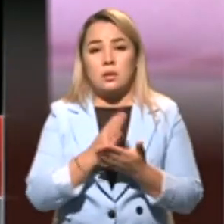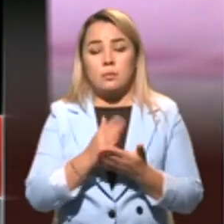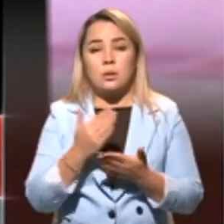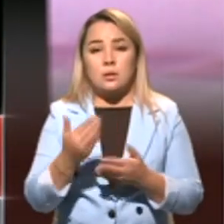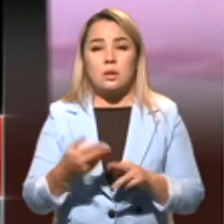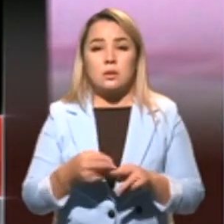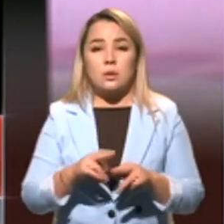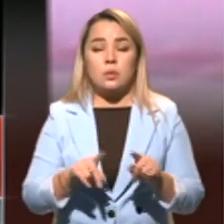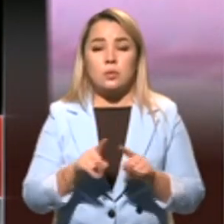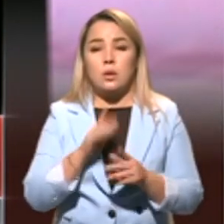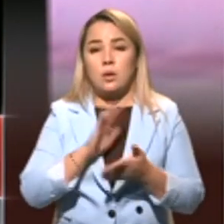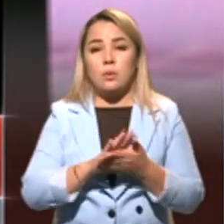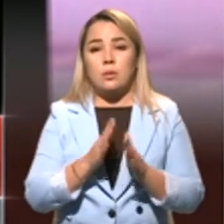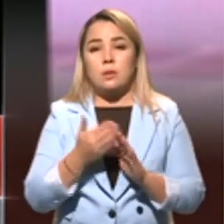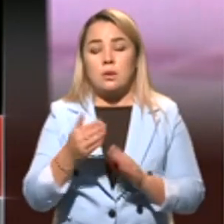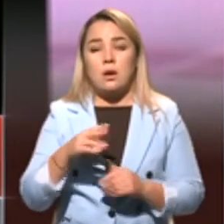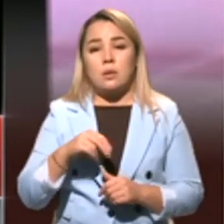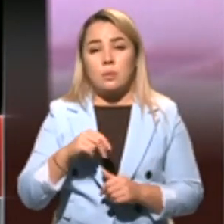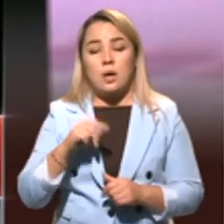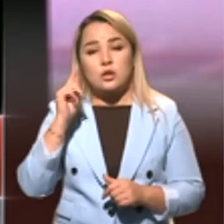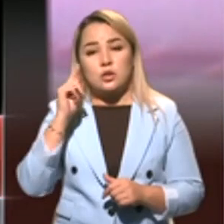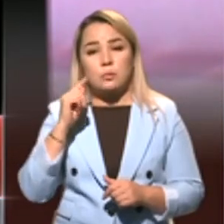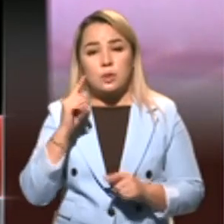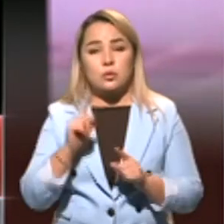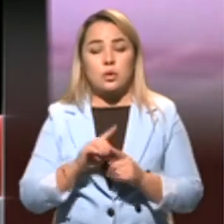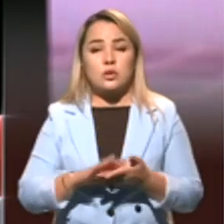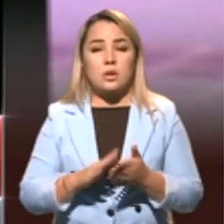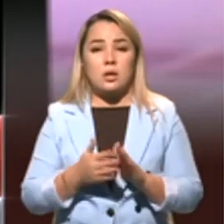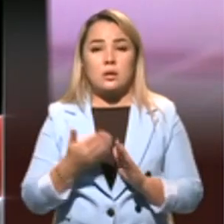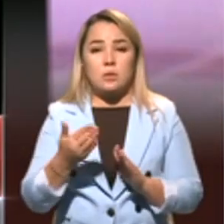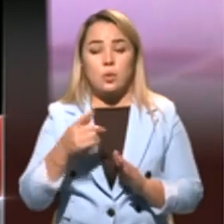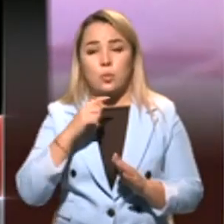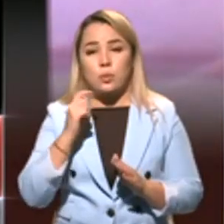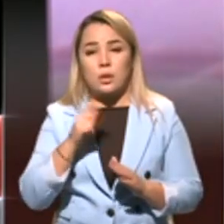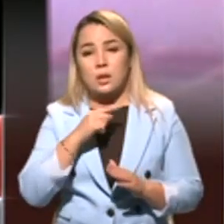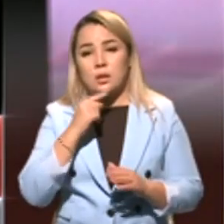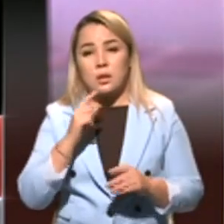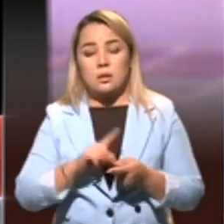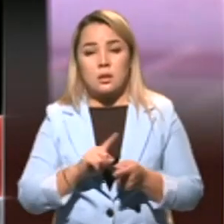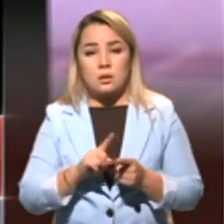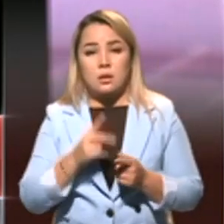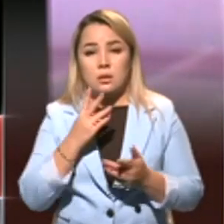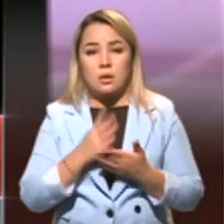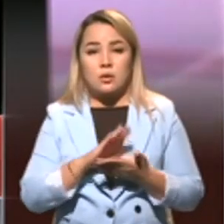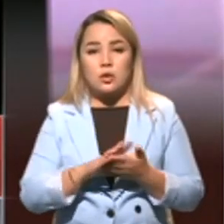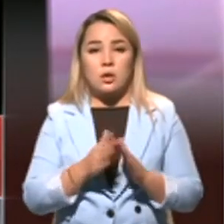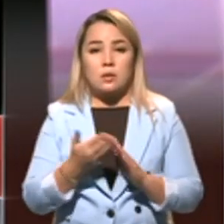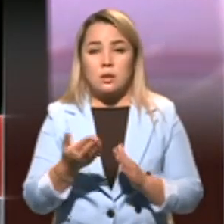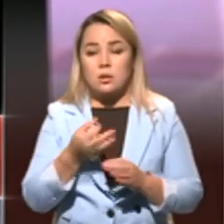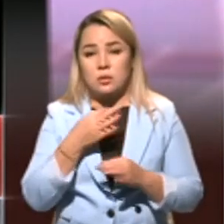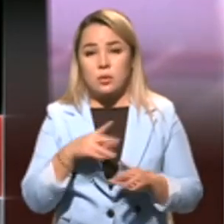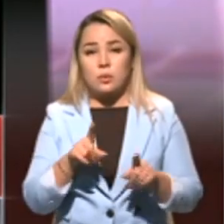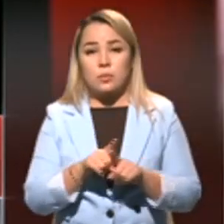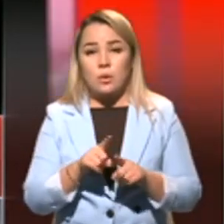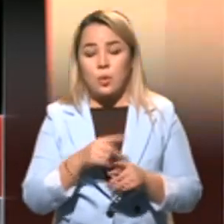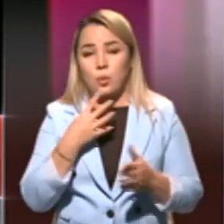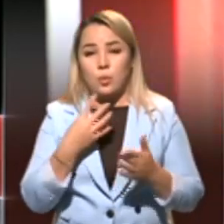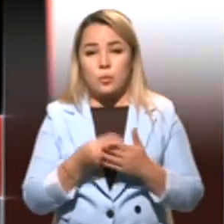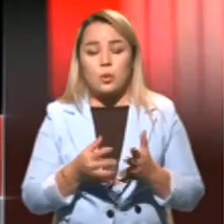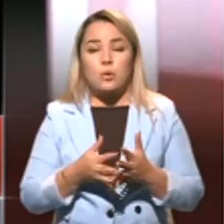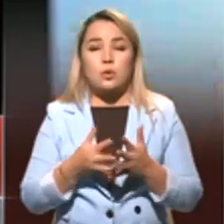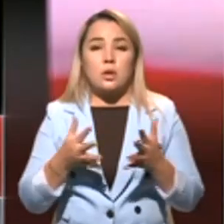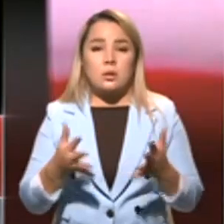болады. Дәл қазіргі уақытта, мысалы, Армения мен Әзербайжандағы жағдай болсын, Украина мен Ресейдегі болсын, кез келген жағдайда, мысалы, соның өзі